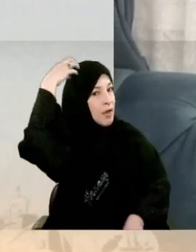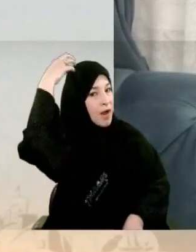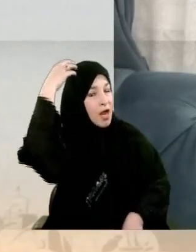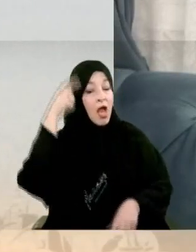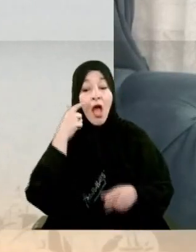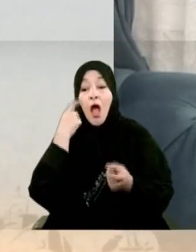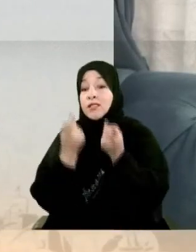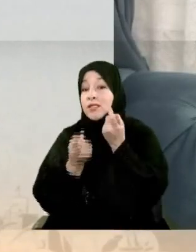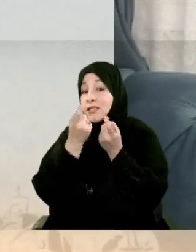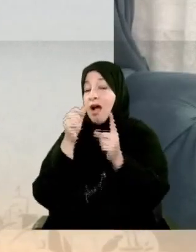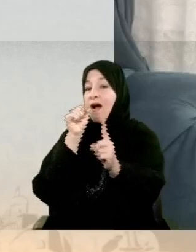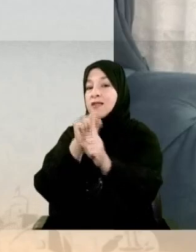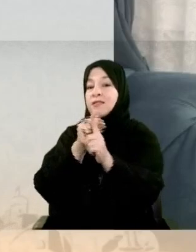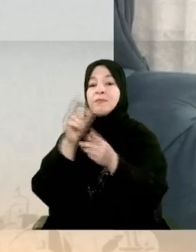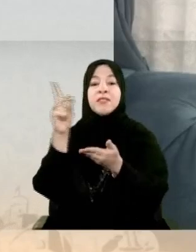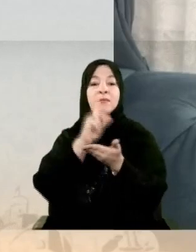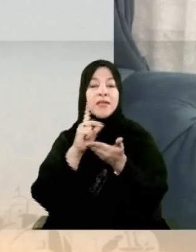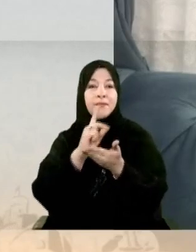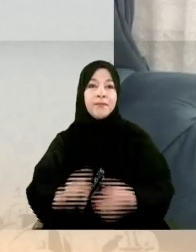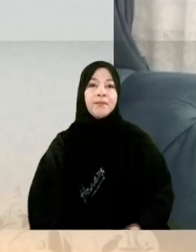باستخدام المستخلصات النباتية.